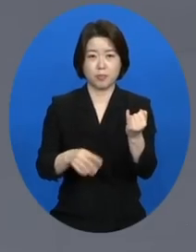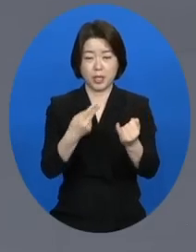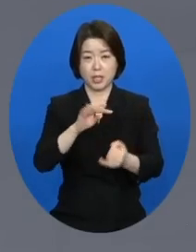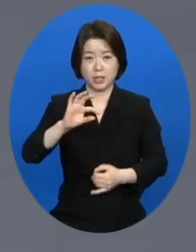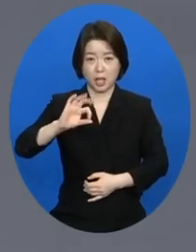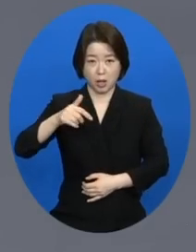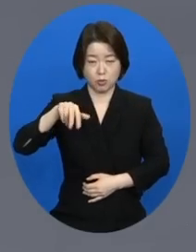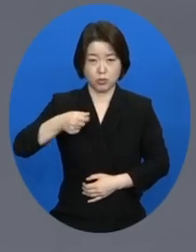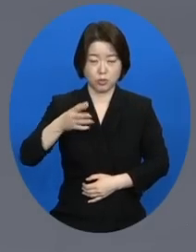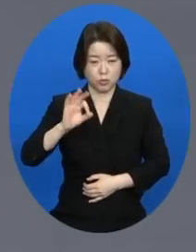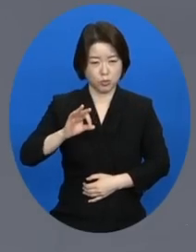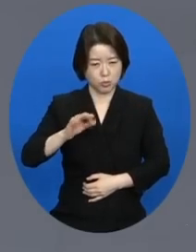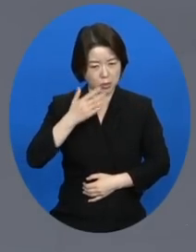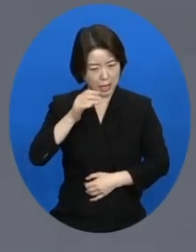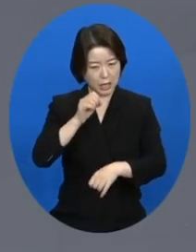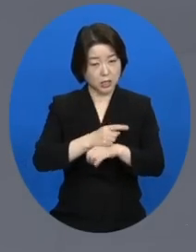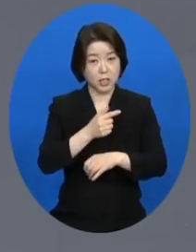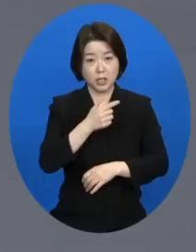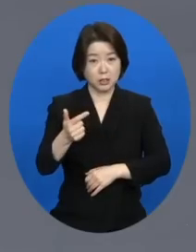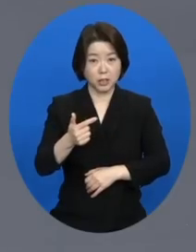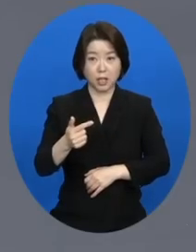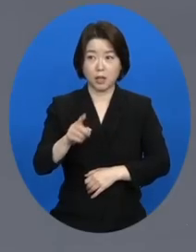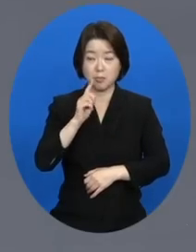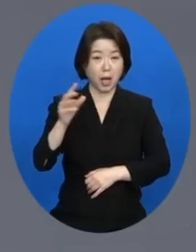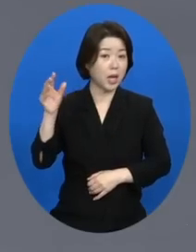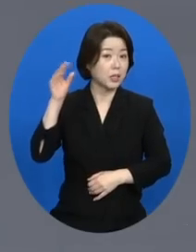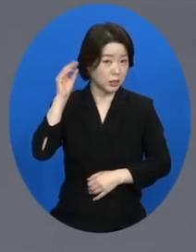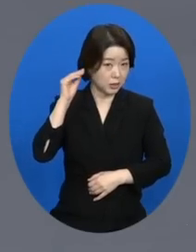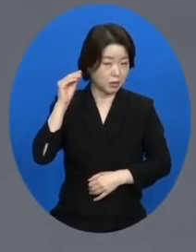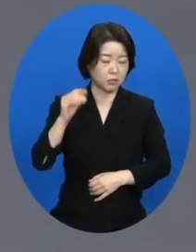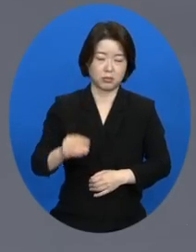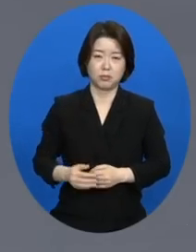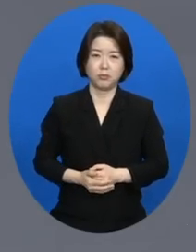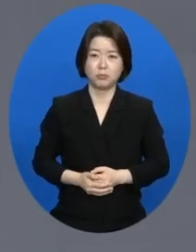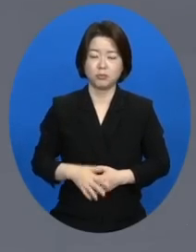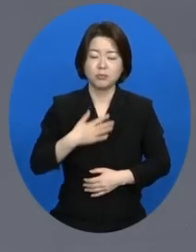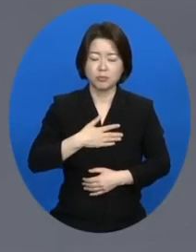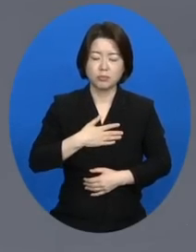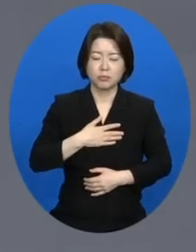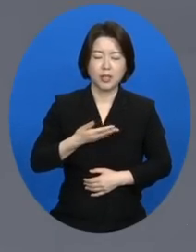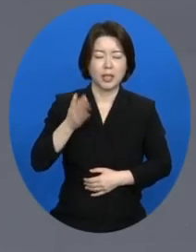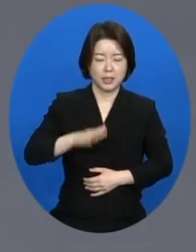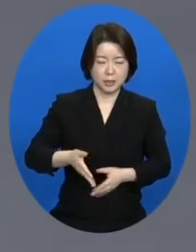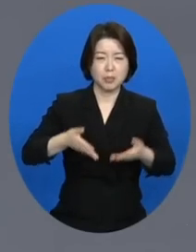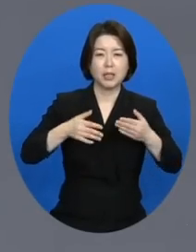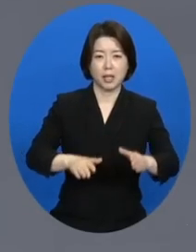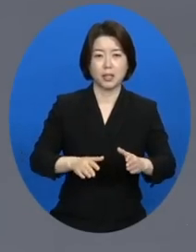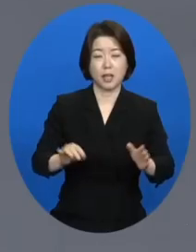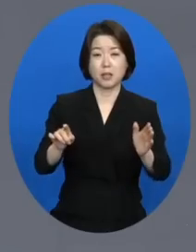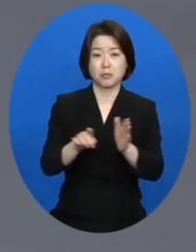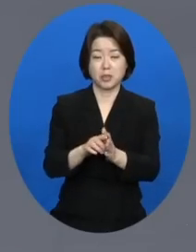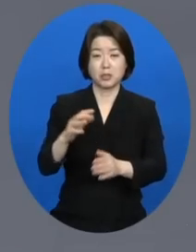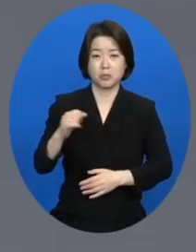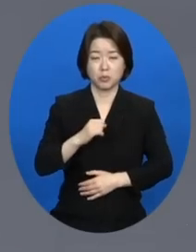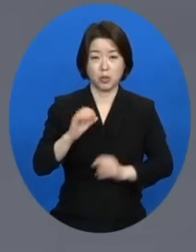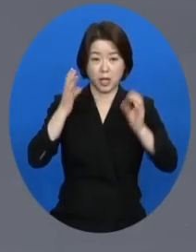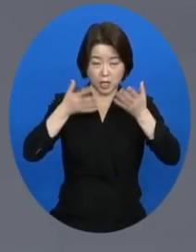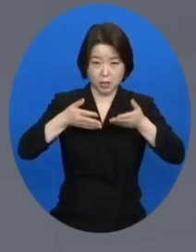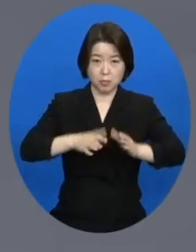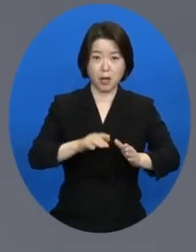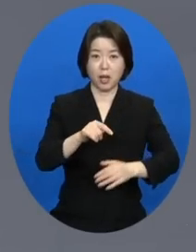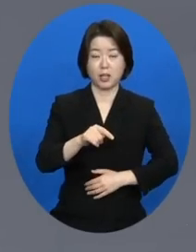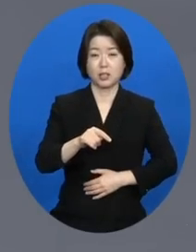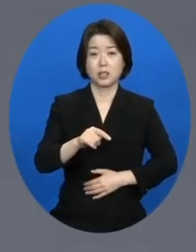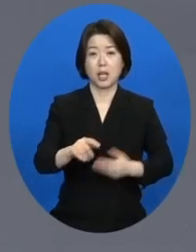다운증후군이 높다, 그럴 가능성이 높다는 이야기를 듣죠. 그래도 낳겠다라고 해서 믿음으로 그 아이를 낳습니다. 그것이